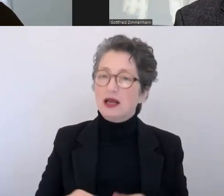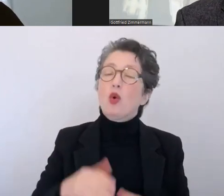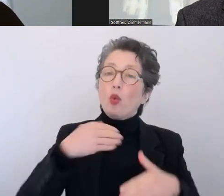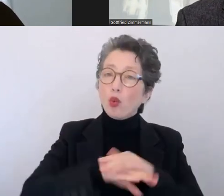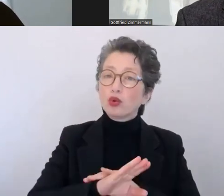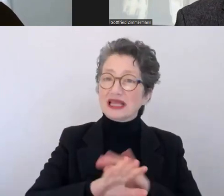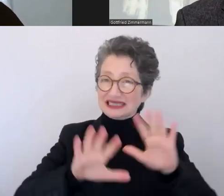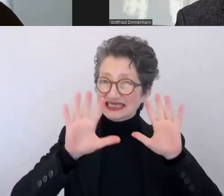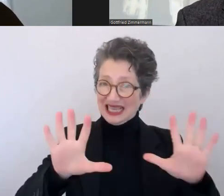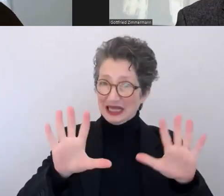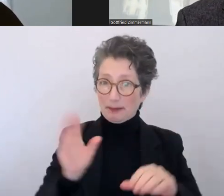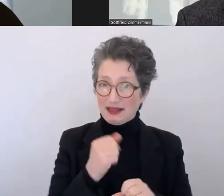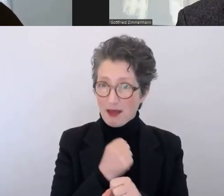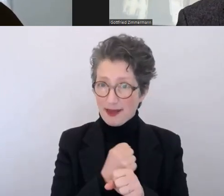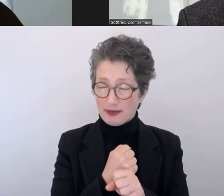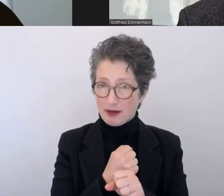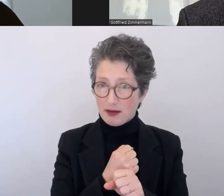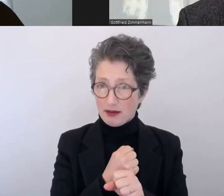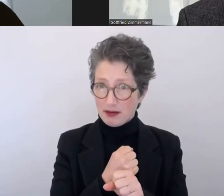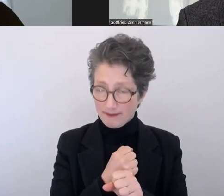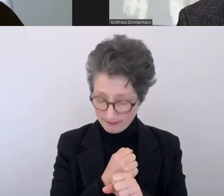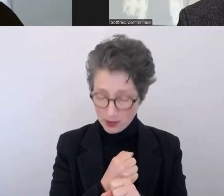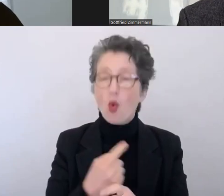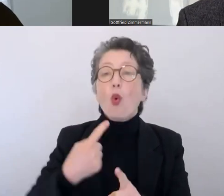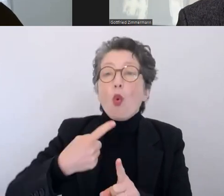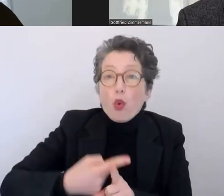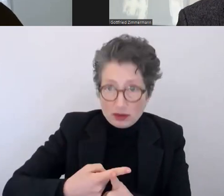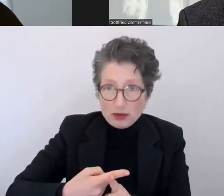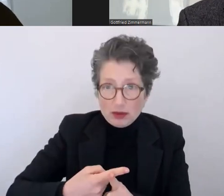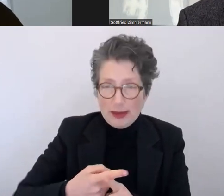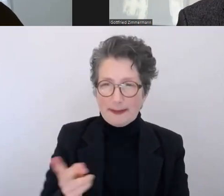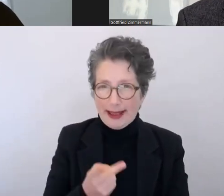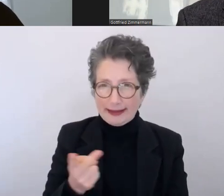als 10 Mitarbeitende haben und unter